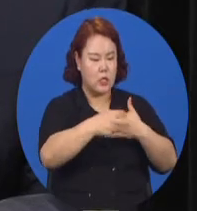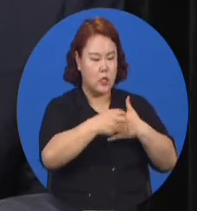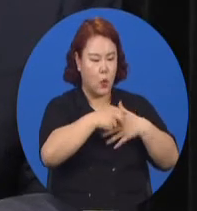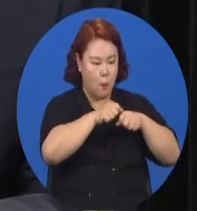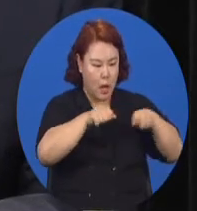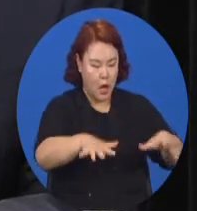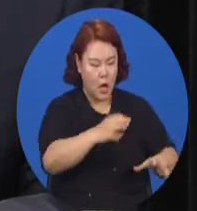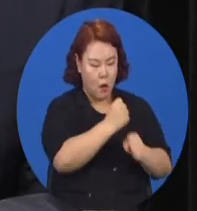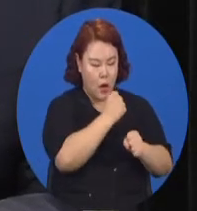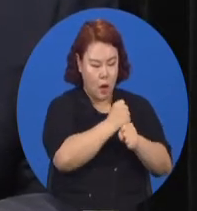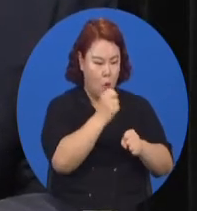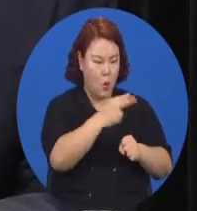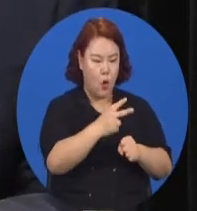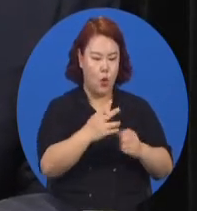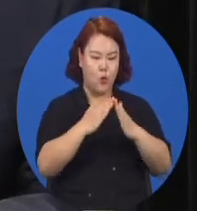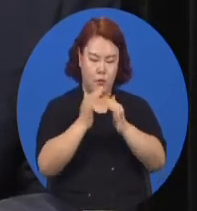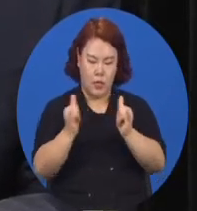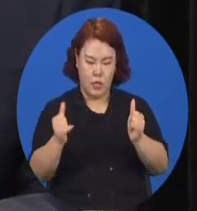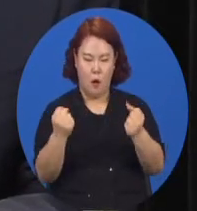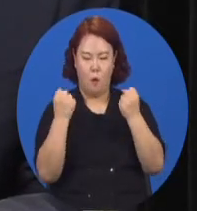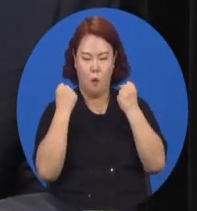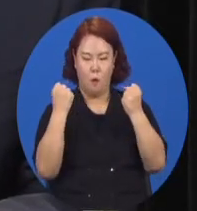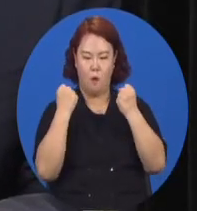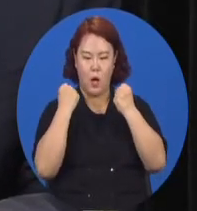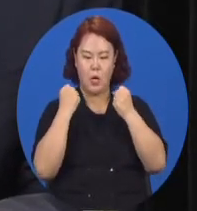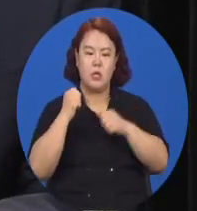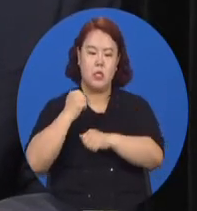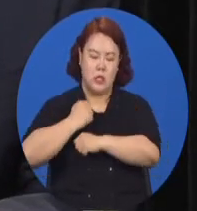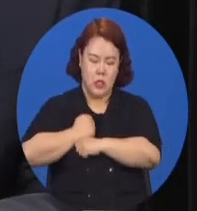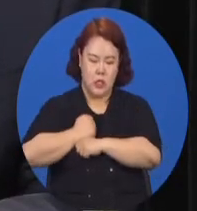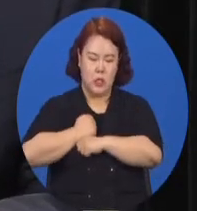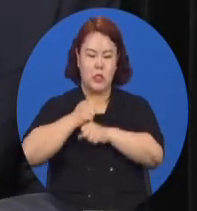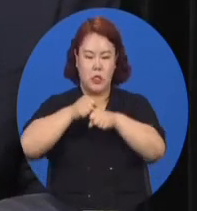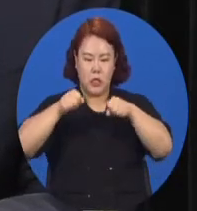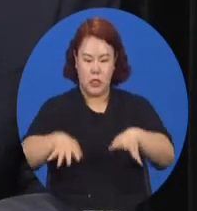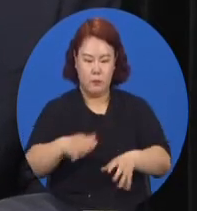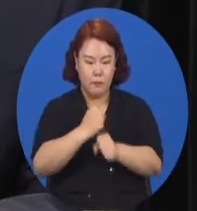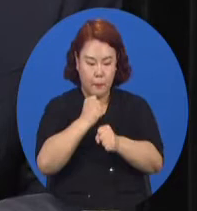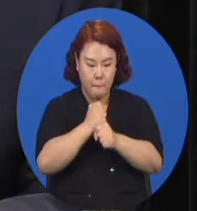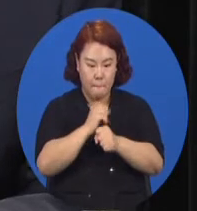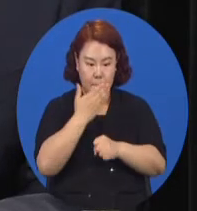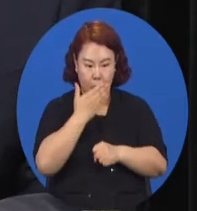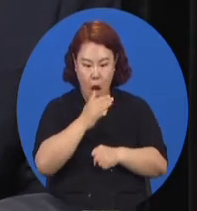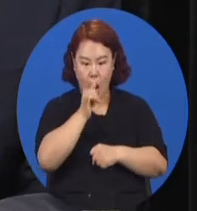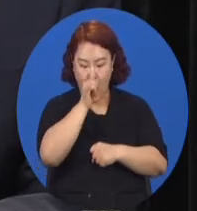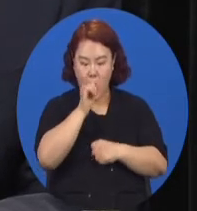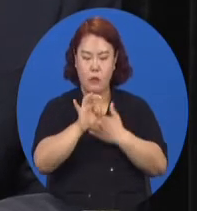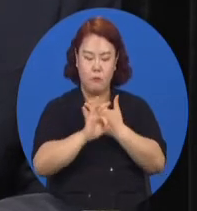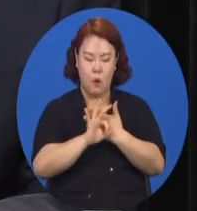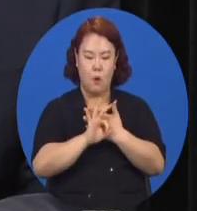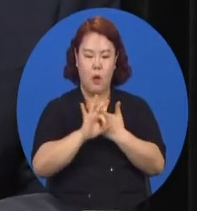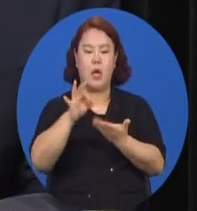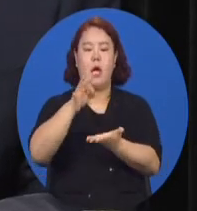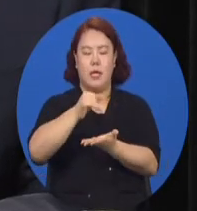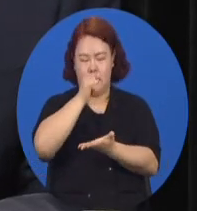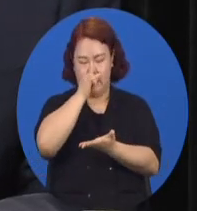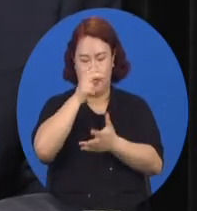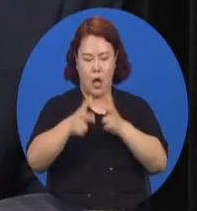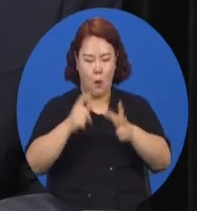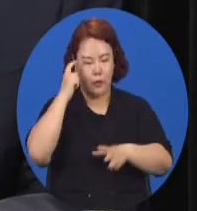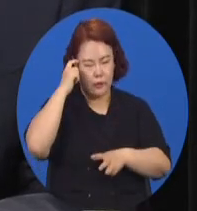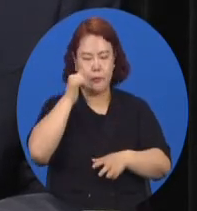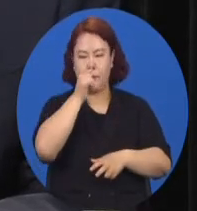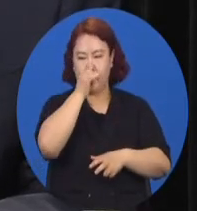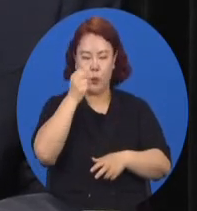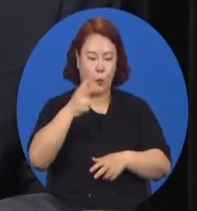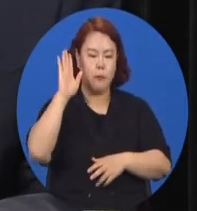대한 건강을 지켜나가는 이런 시스템이 마련이 된다면 가치 있는 사업이다 이렇게 생각하고 또 미래를